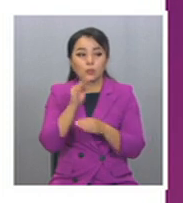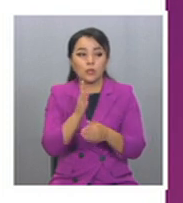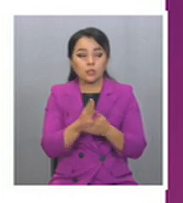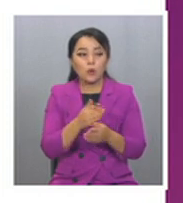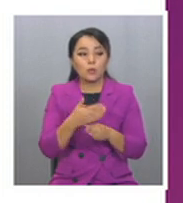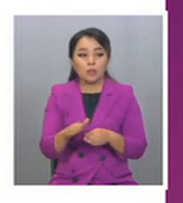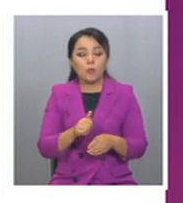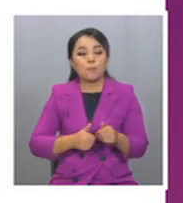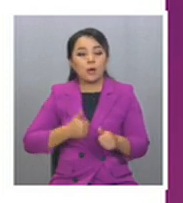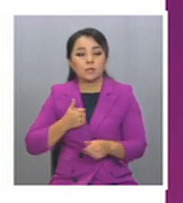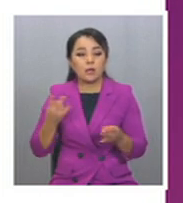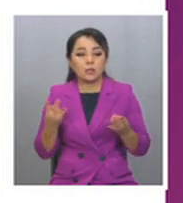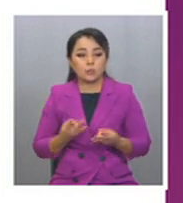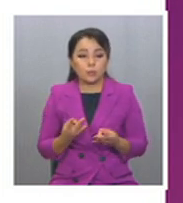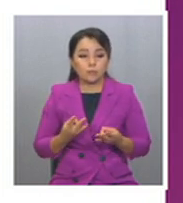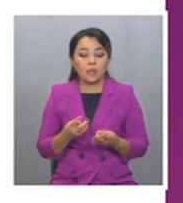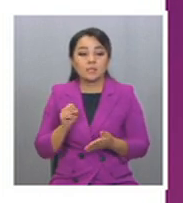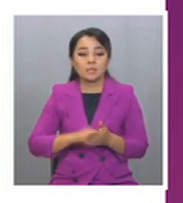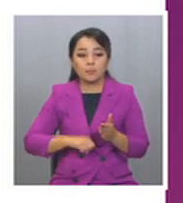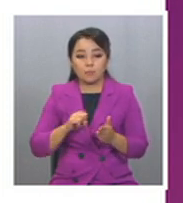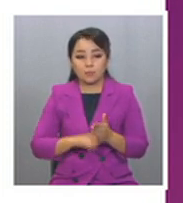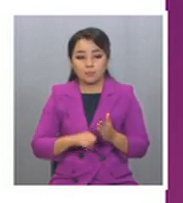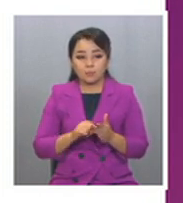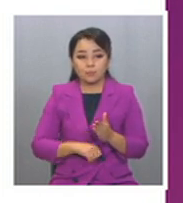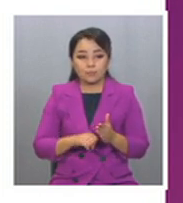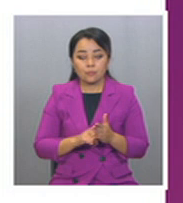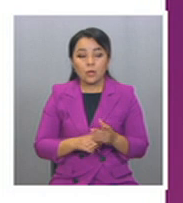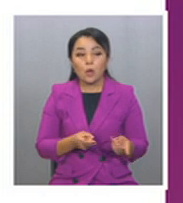керек. Себебі